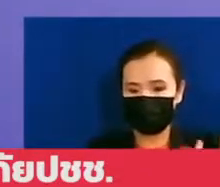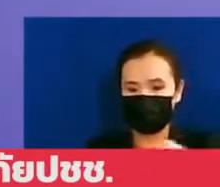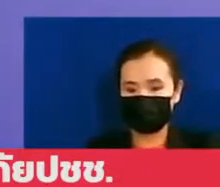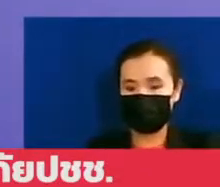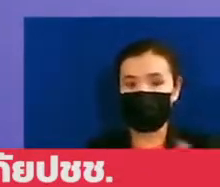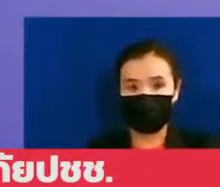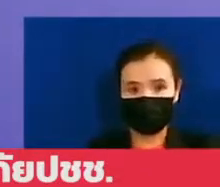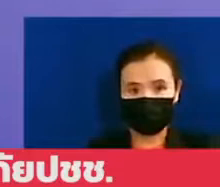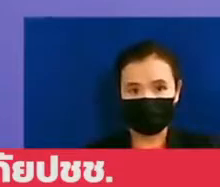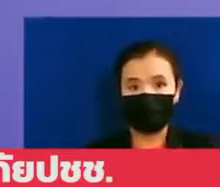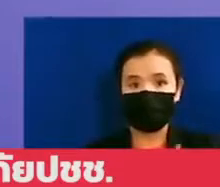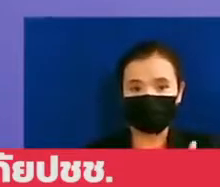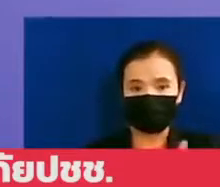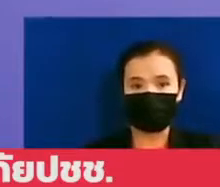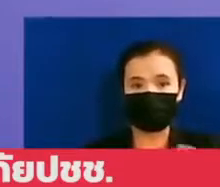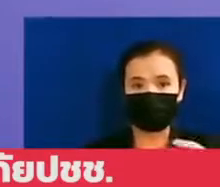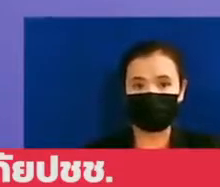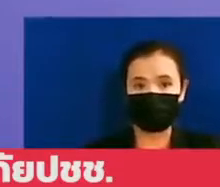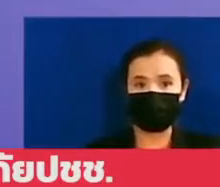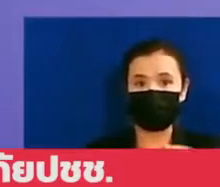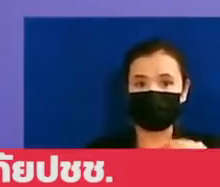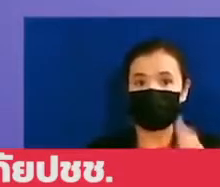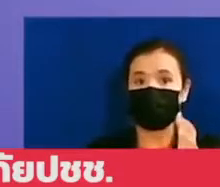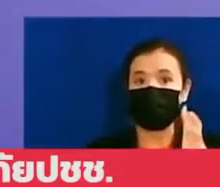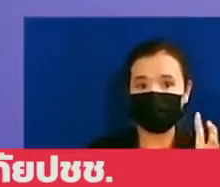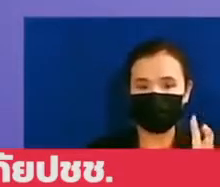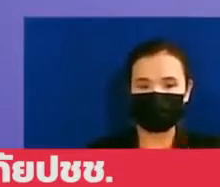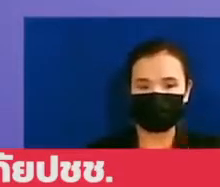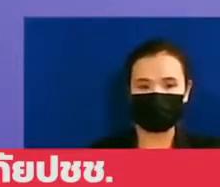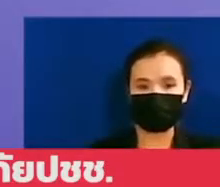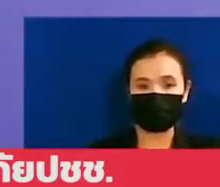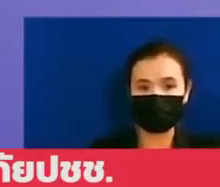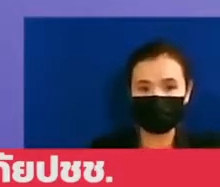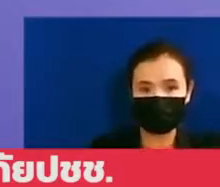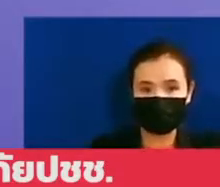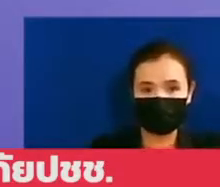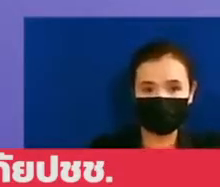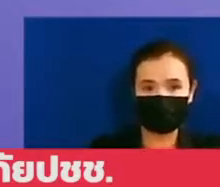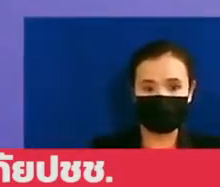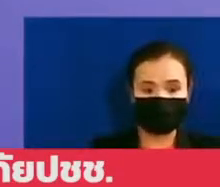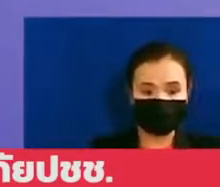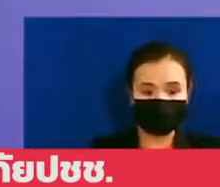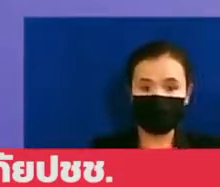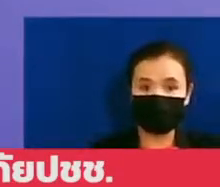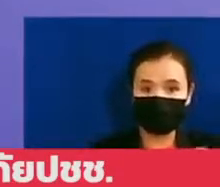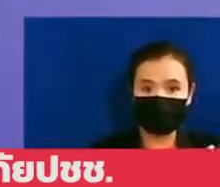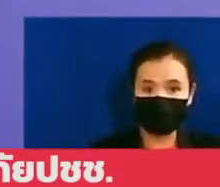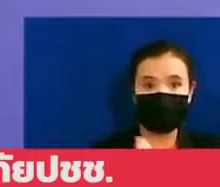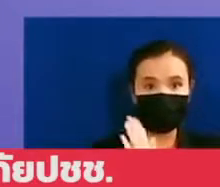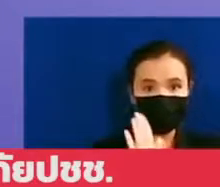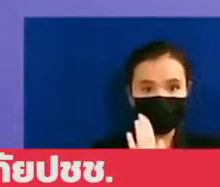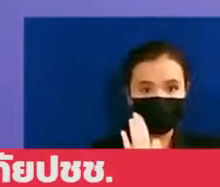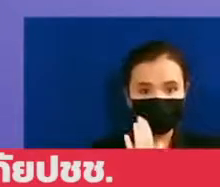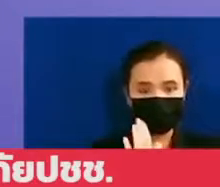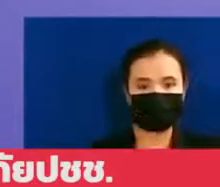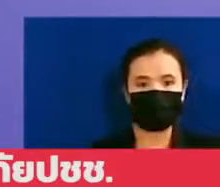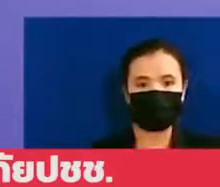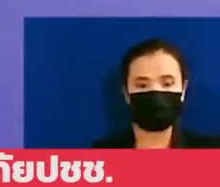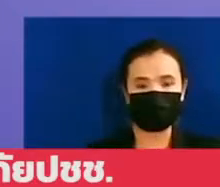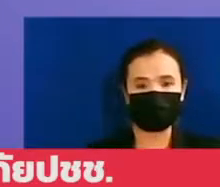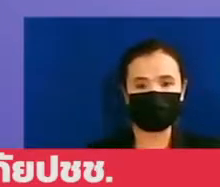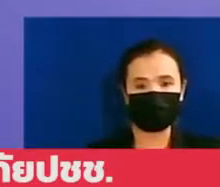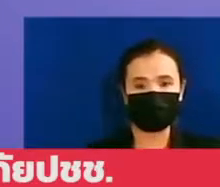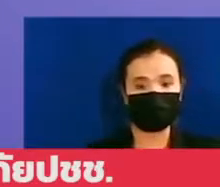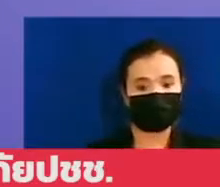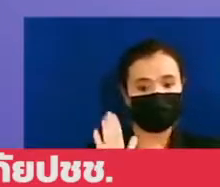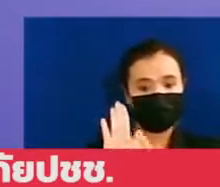ห้างสรรพสินค้ารวม49แห่งได้ทำการตรวจไปแล้ว 42,251 คนพบผู้ติดเชื้อ 1,677